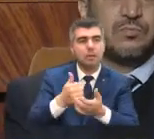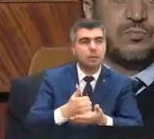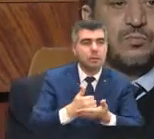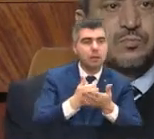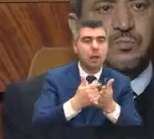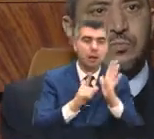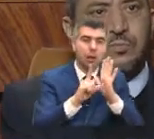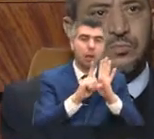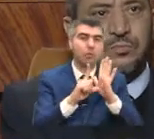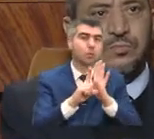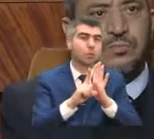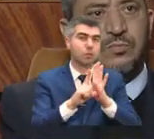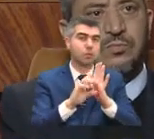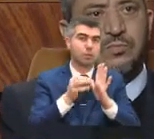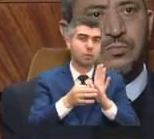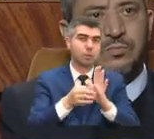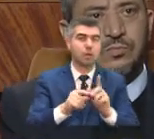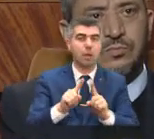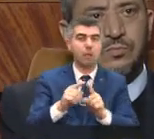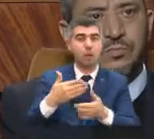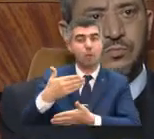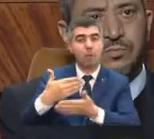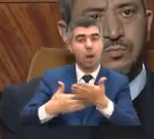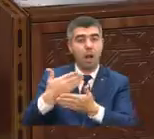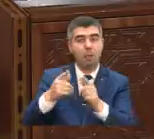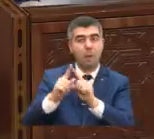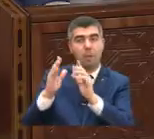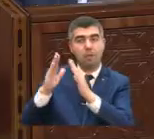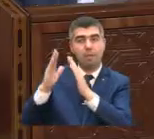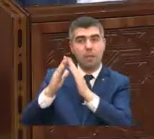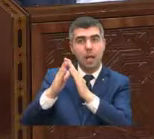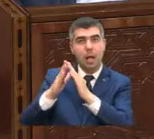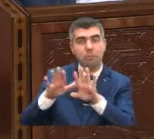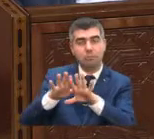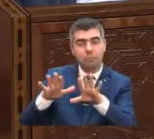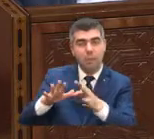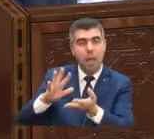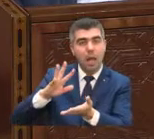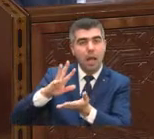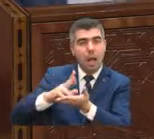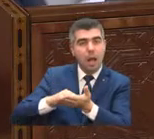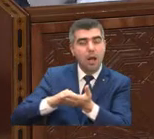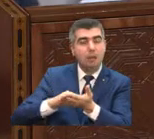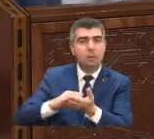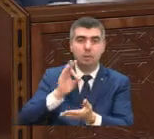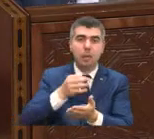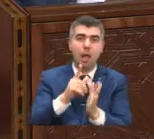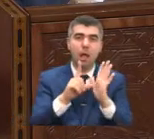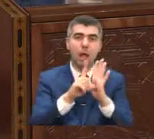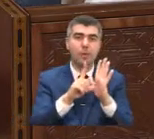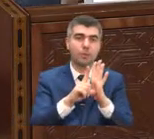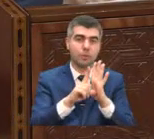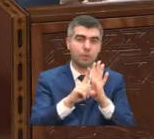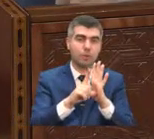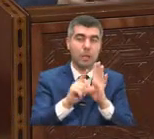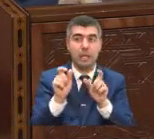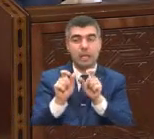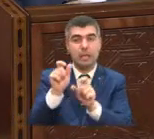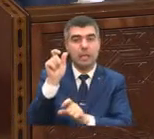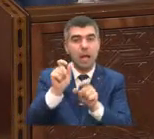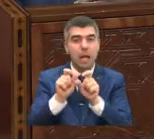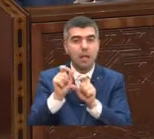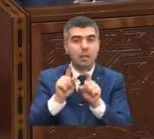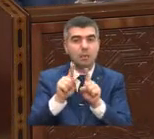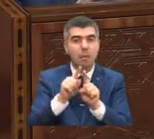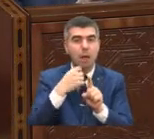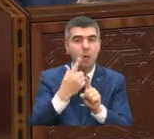الوزير. شهاده السكنه حق، البطاقه الوطنيه حق. بالله عليكم هذا المواطن اللي يتحرم من البطاقه